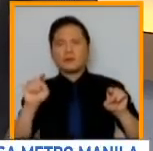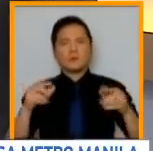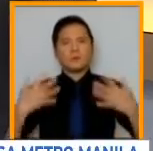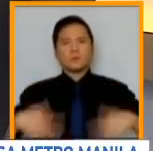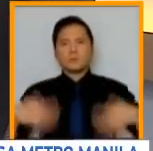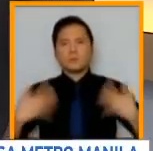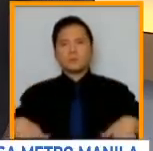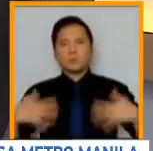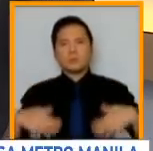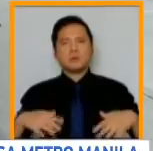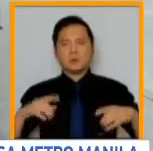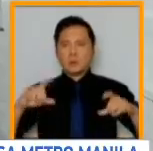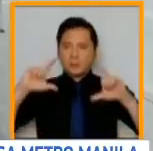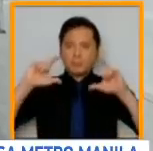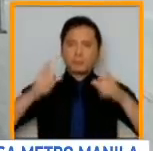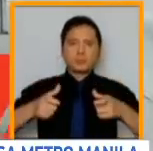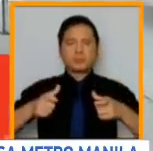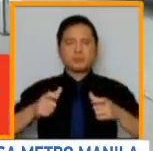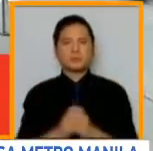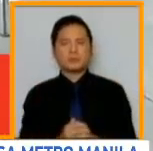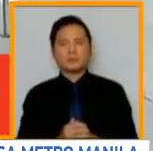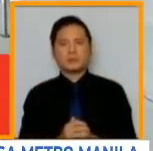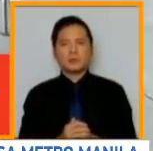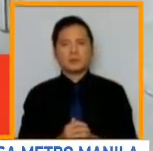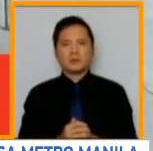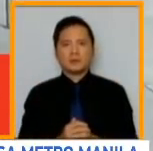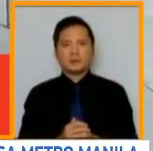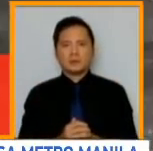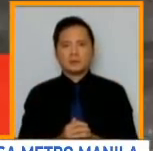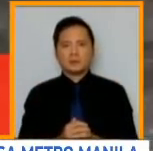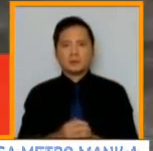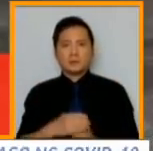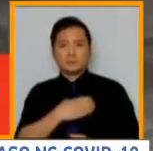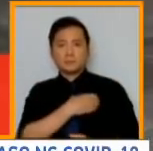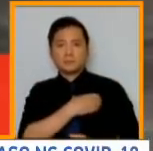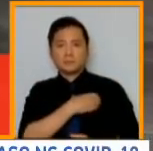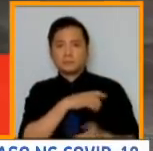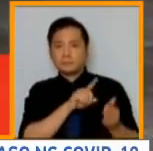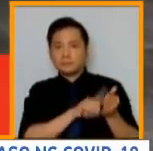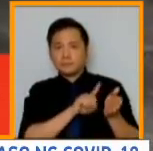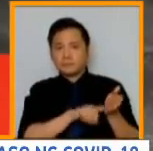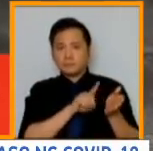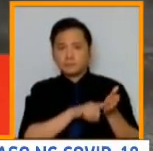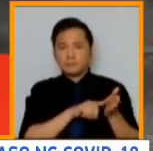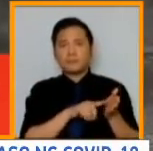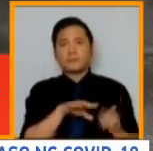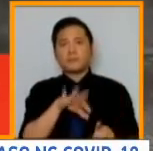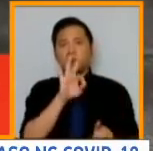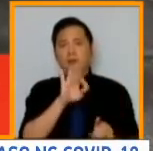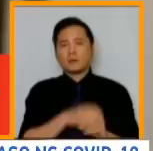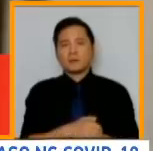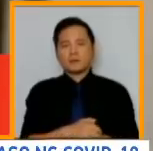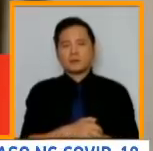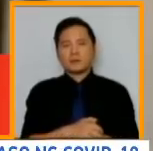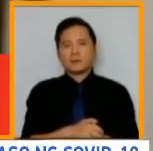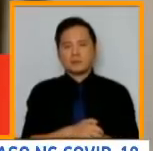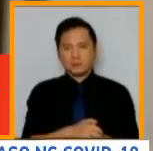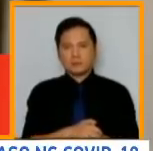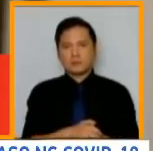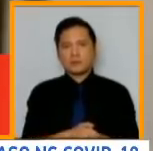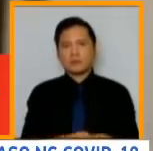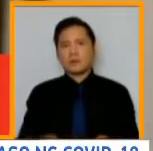lockdown. Base sa datos ng PNP mula 8, nasa 27 na ang naka-granular lockdown ngayon sa buong